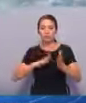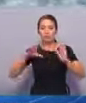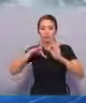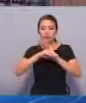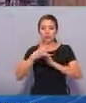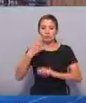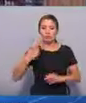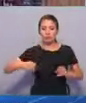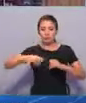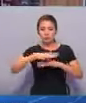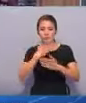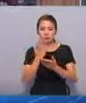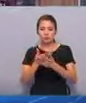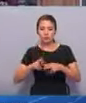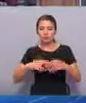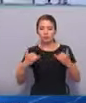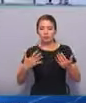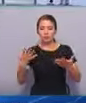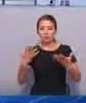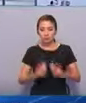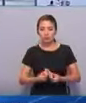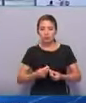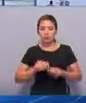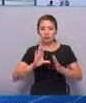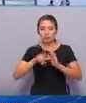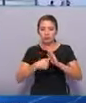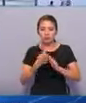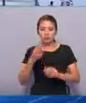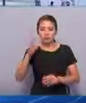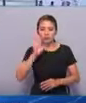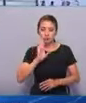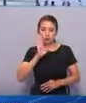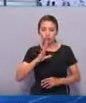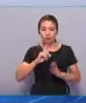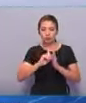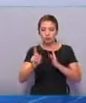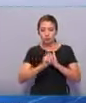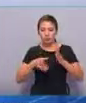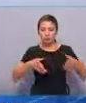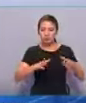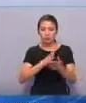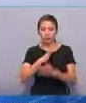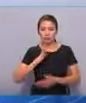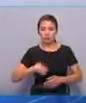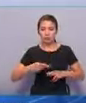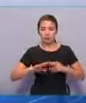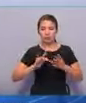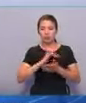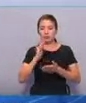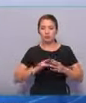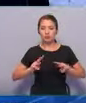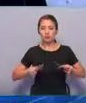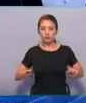41 елді мекен бар. Олардың көбінде әлі күнге дейін ауыз су, жарық, көгілдір отын мен қатынас үшін көше жолдары жоқ. Қала басшысы